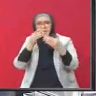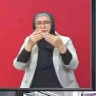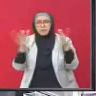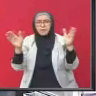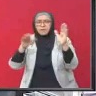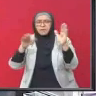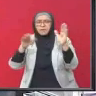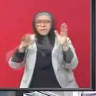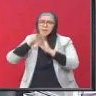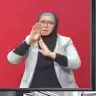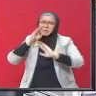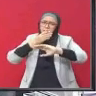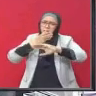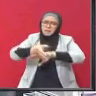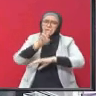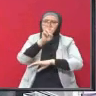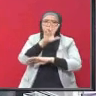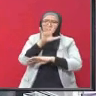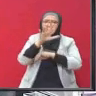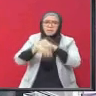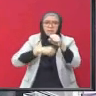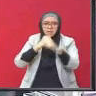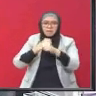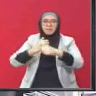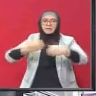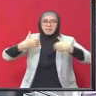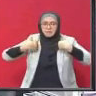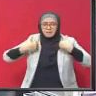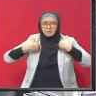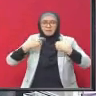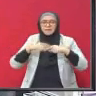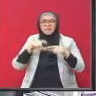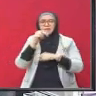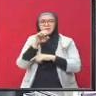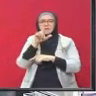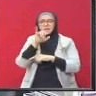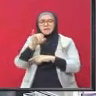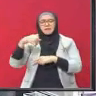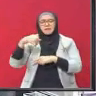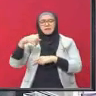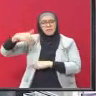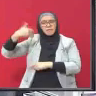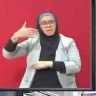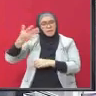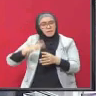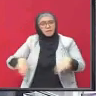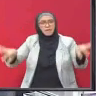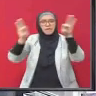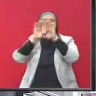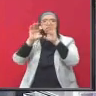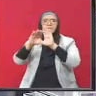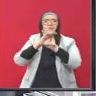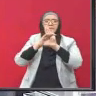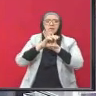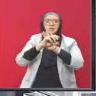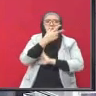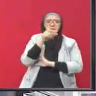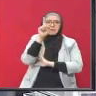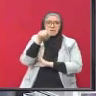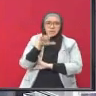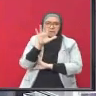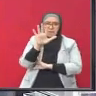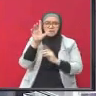suram melepasi 25 tahun yang mempunyai nilai sejarah yang penting seperti insiden nah 13 Mei memali